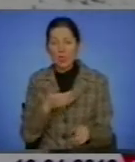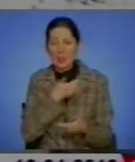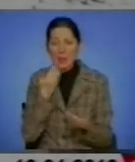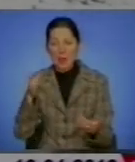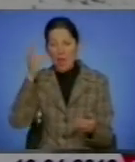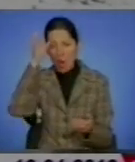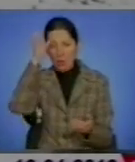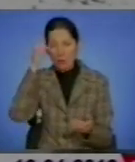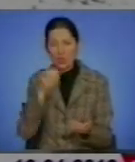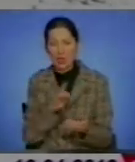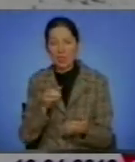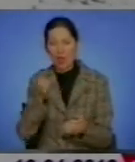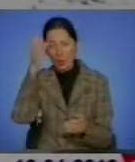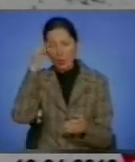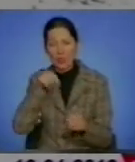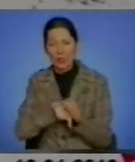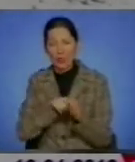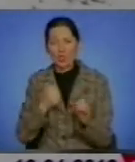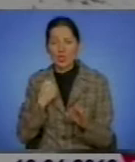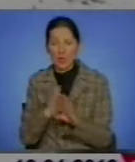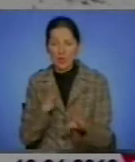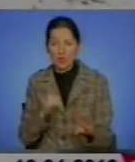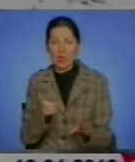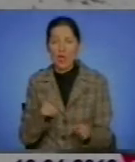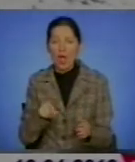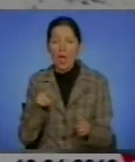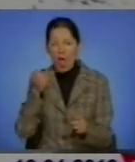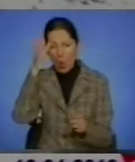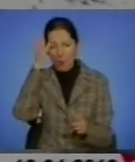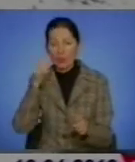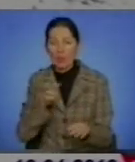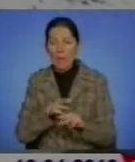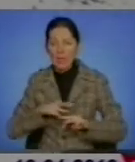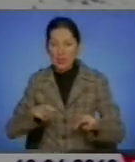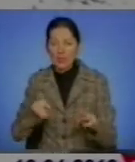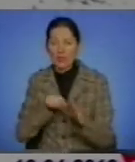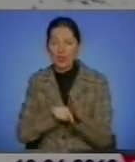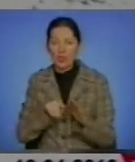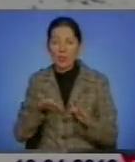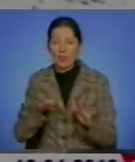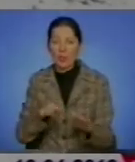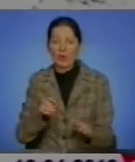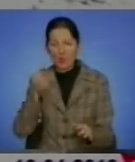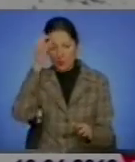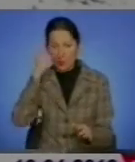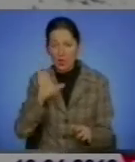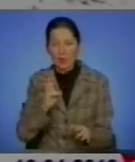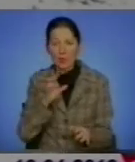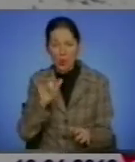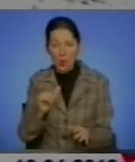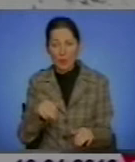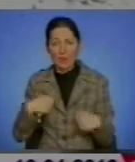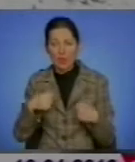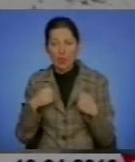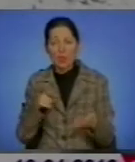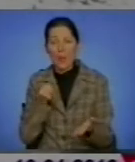освіти внутрішніх військ, чи освіти Міністерства внутрішніх справ, чи освіти СБУ. От тому стараються попасти